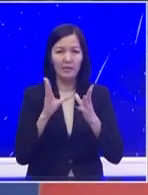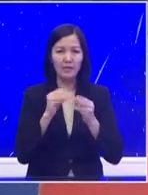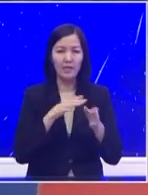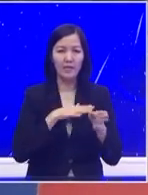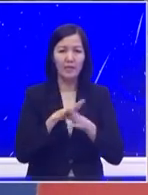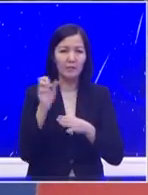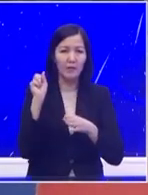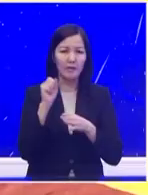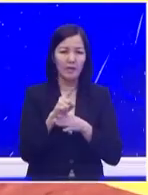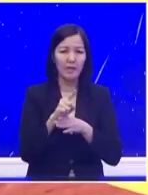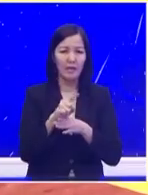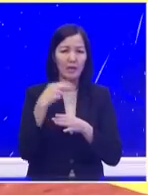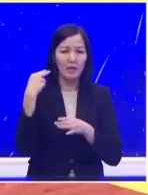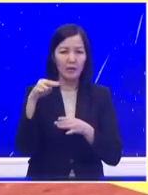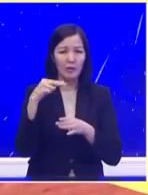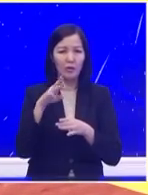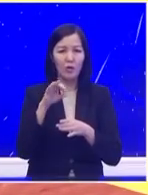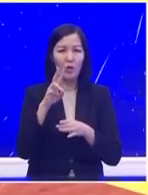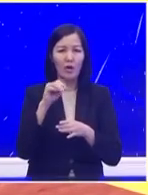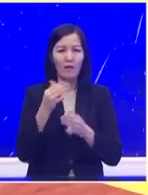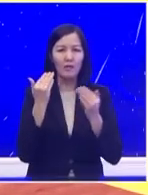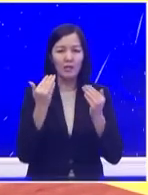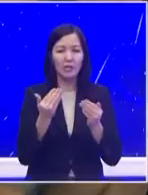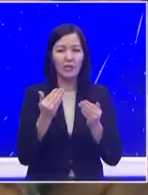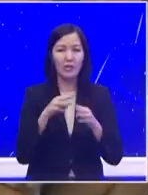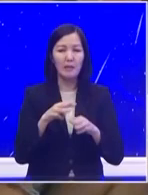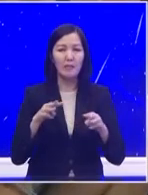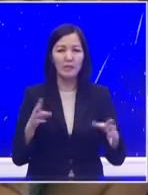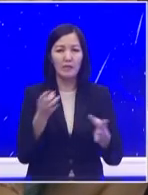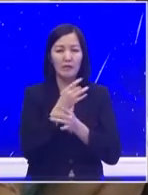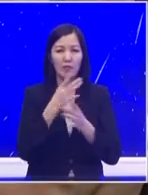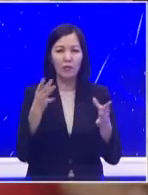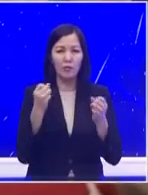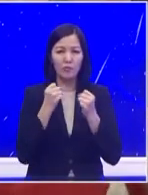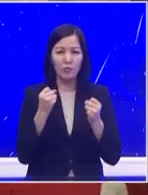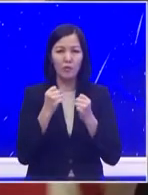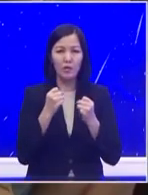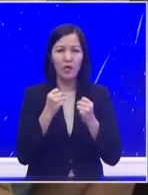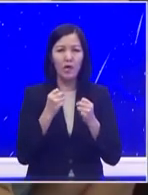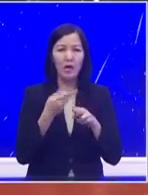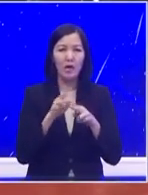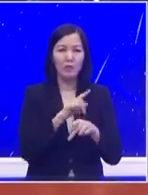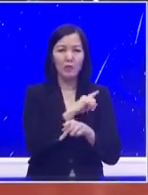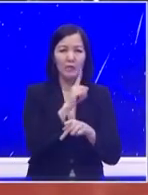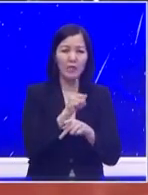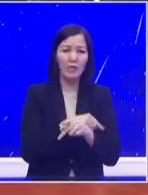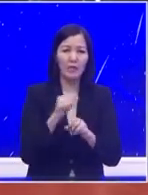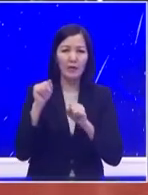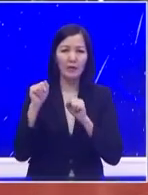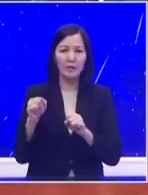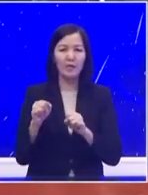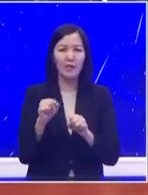исполнения поручения президента страны Касым-Жомарта Токаева, а также приказа Министерства культуры и спорта об усилении мер